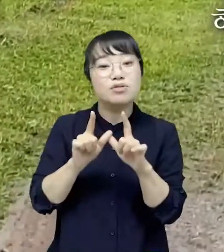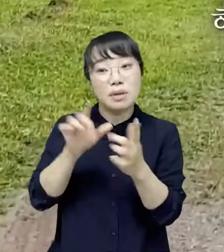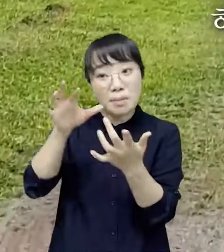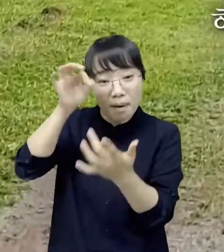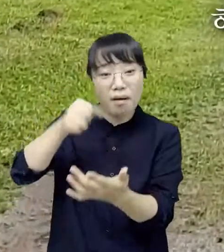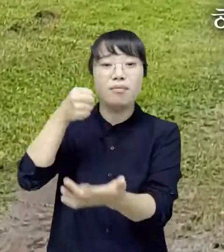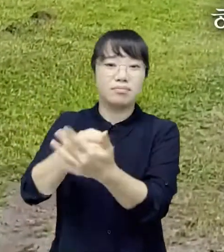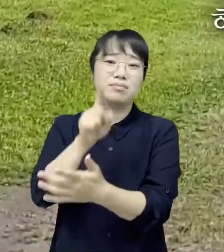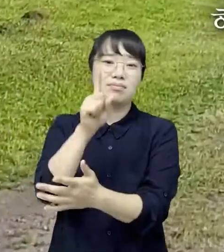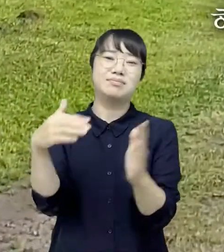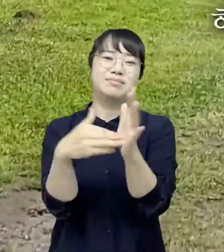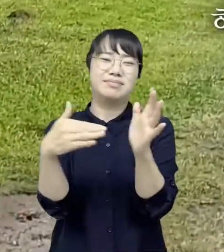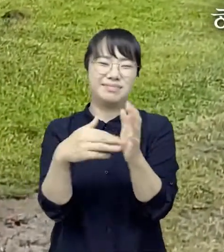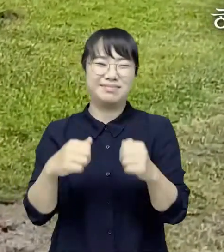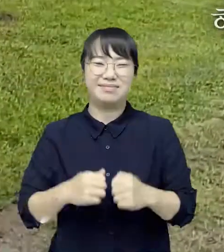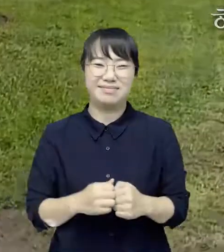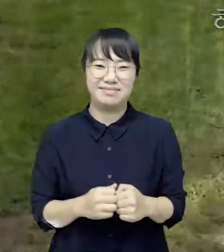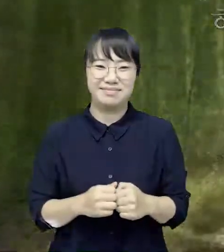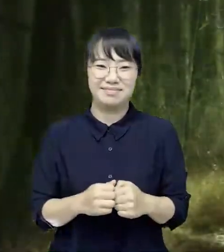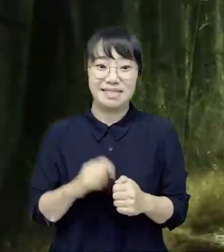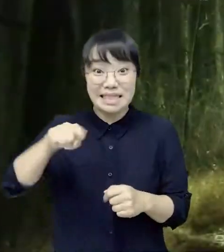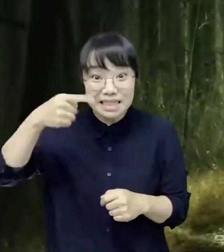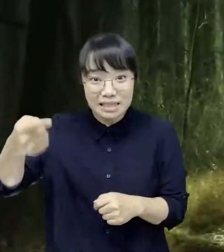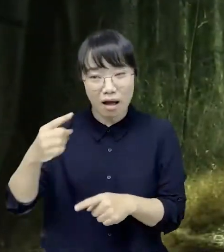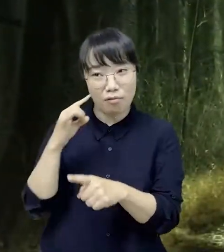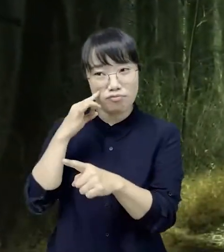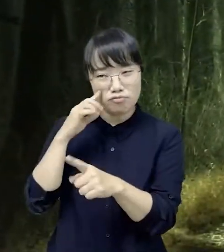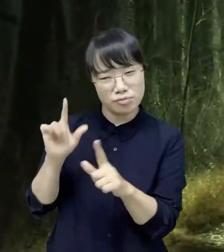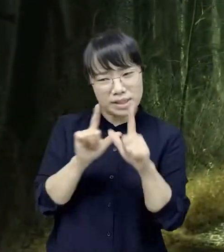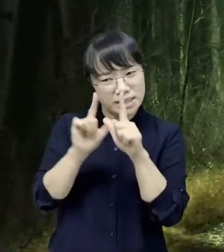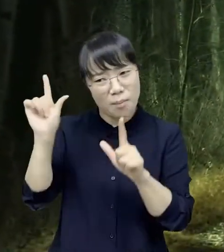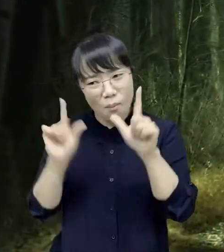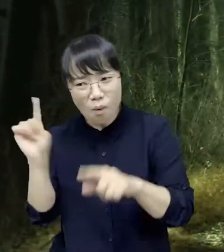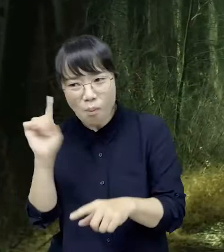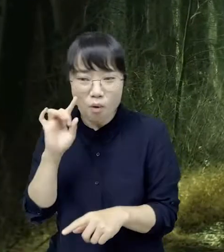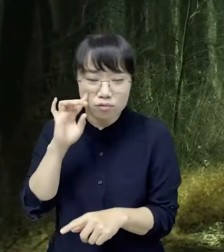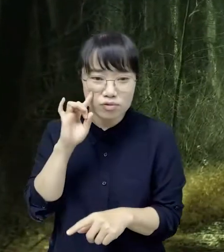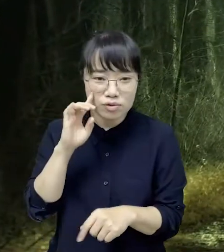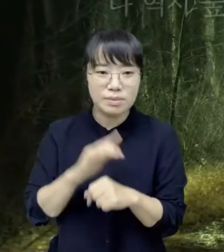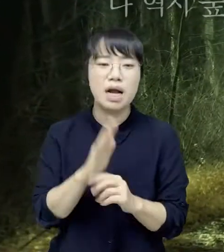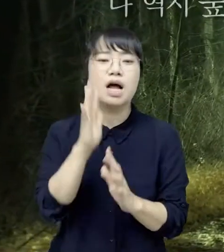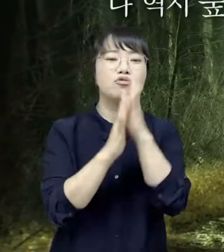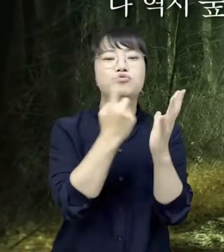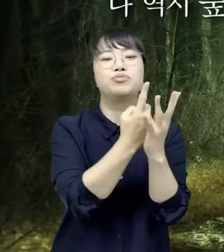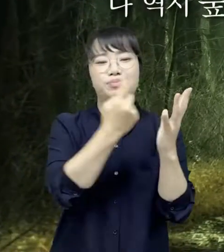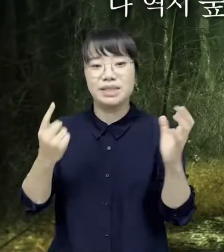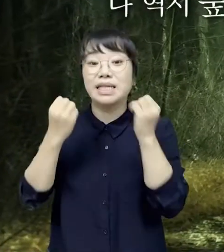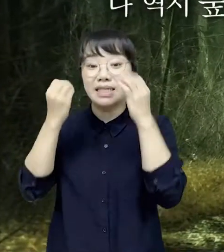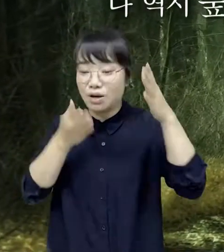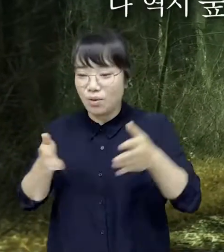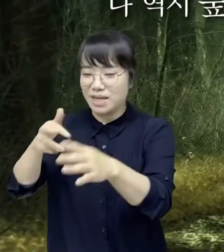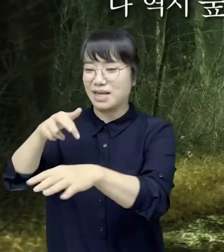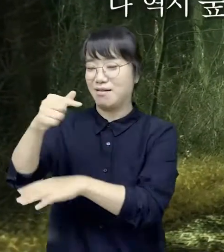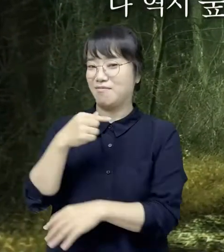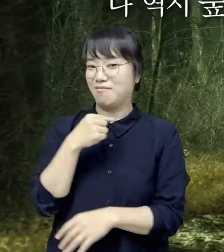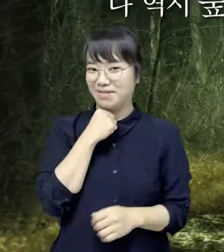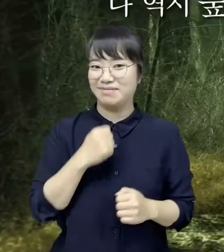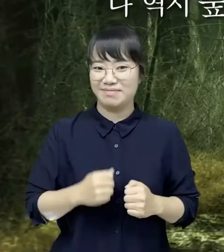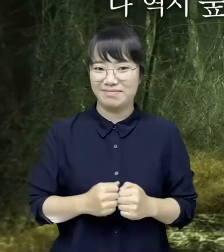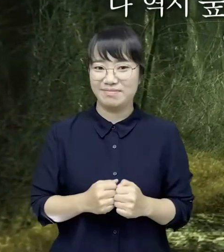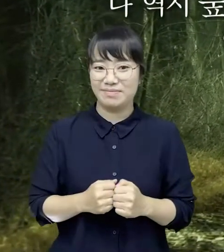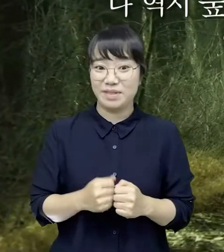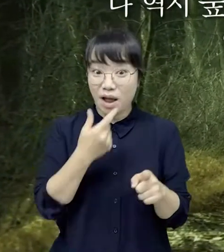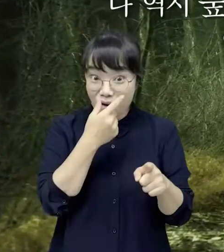하나의 삶을 찾았을 뿐이다. 그 다음의 삶이 궁금해진다면 나 역시 숲을 떠나 새로운 길로 걸어갈